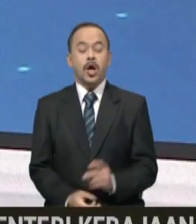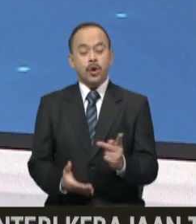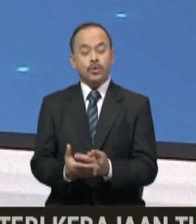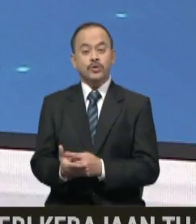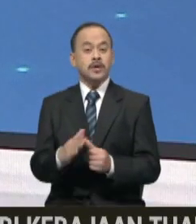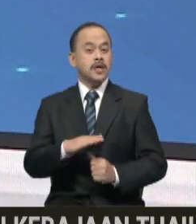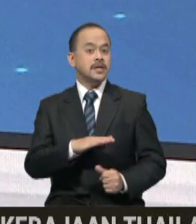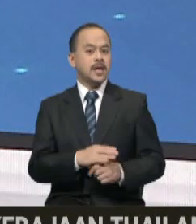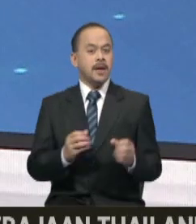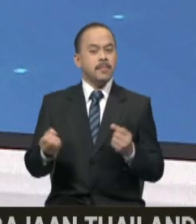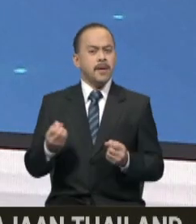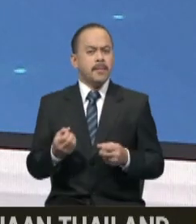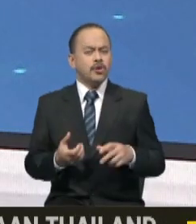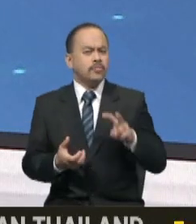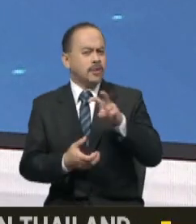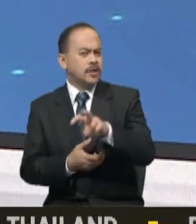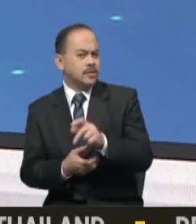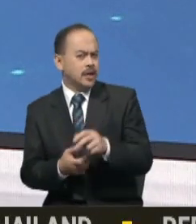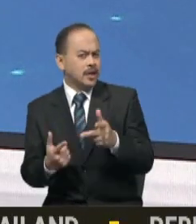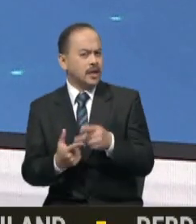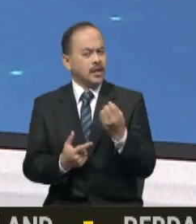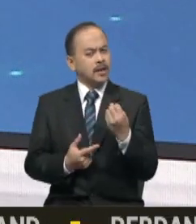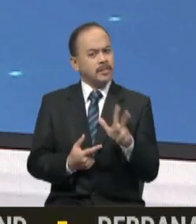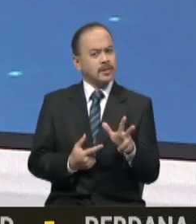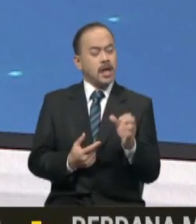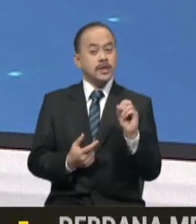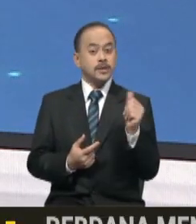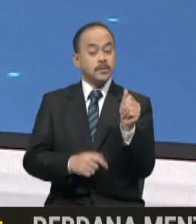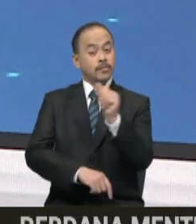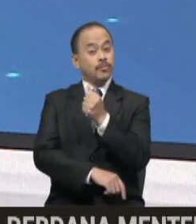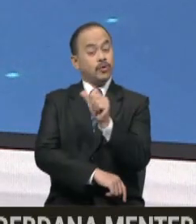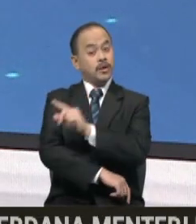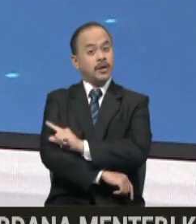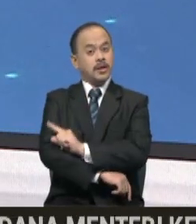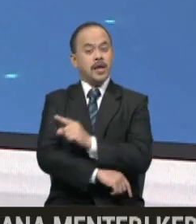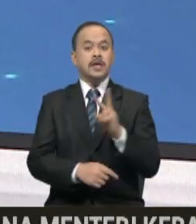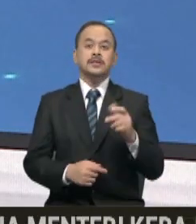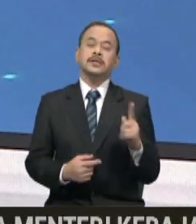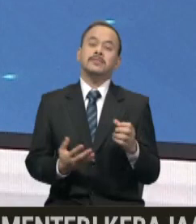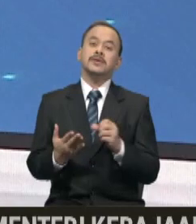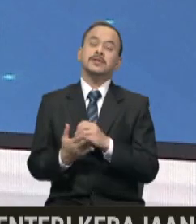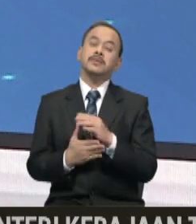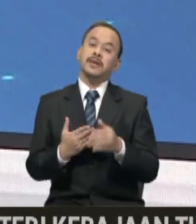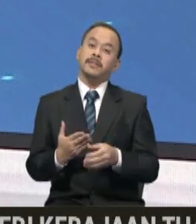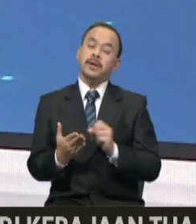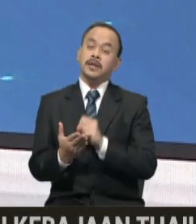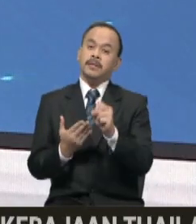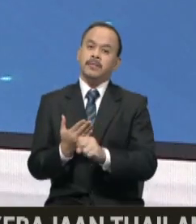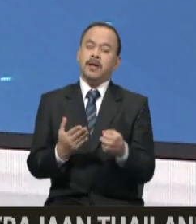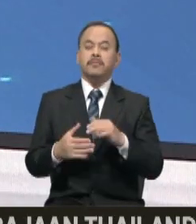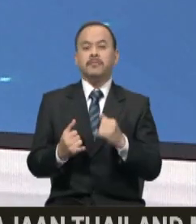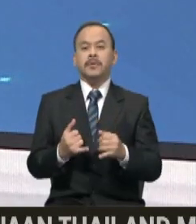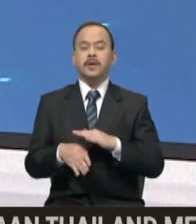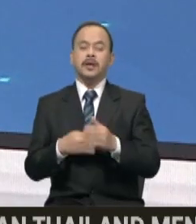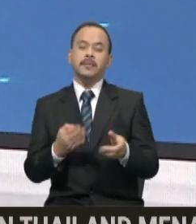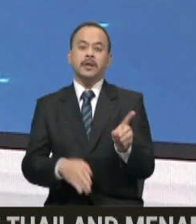Kursus Asas Pemandu Pelancong kali ke-13 yang diadakan selama 10 hari bermula 11 September berakhir petang tadi dengan majlis penyampaian